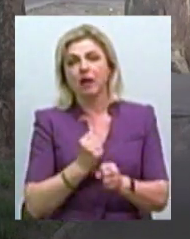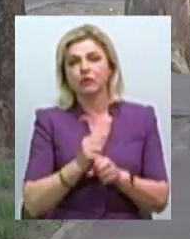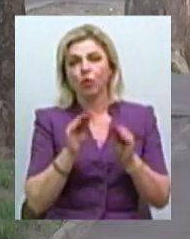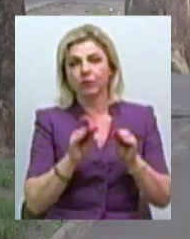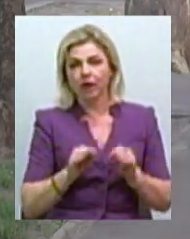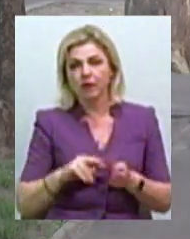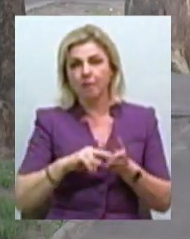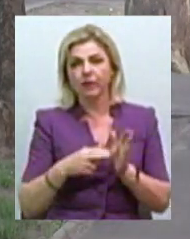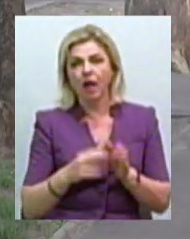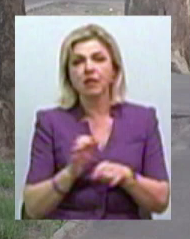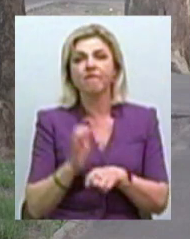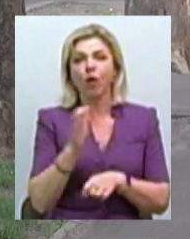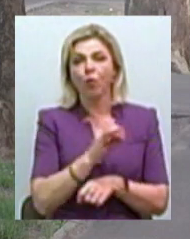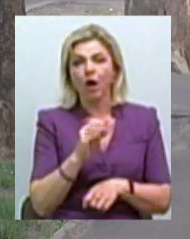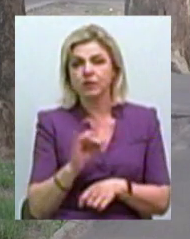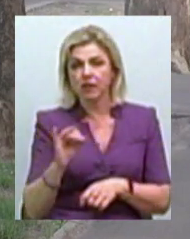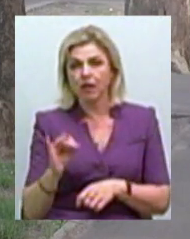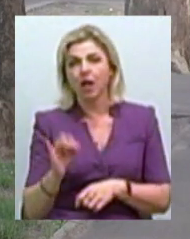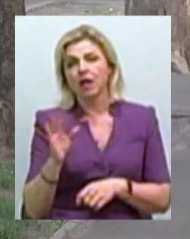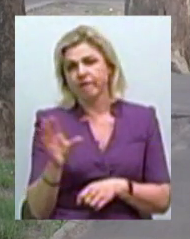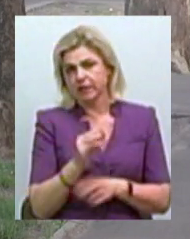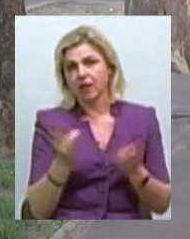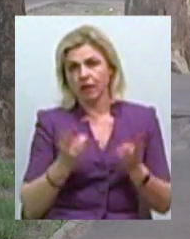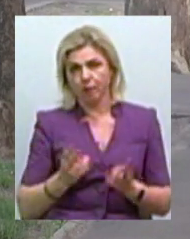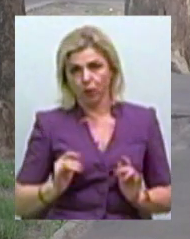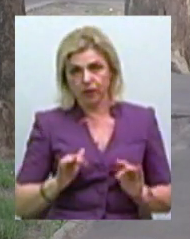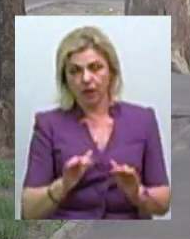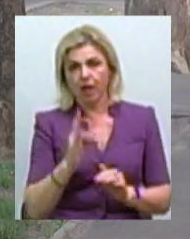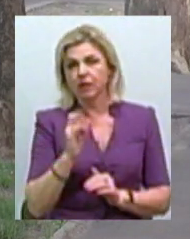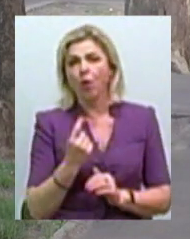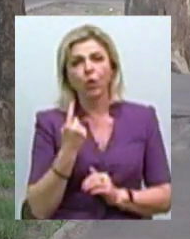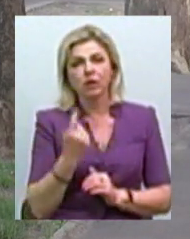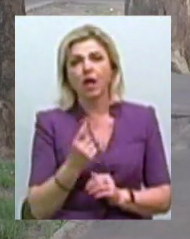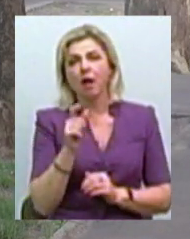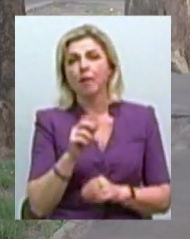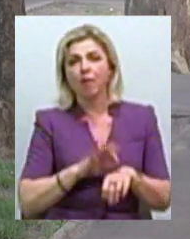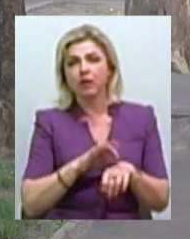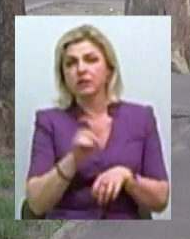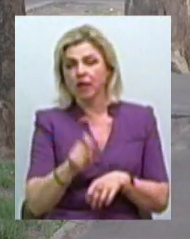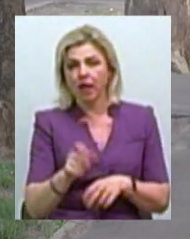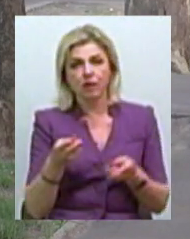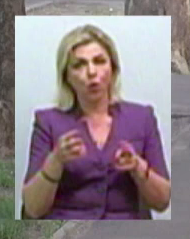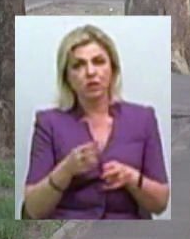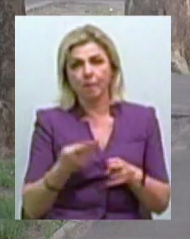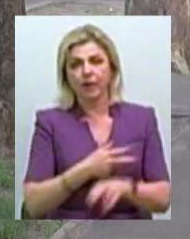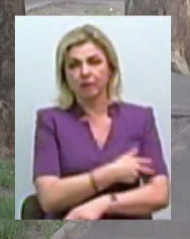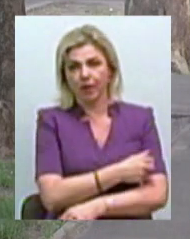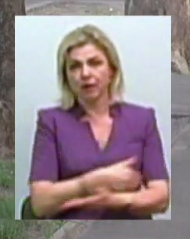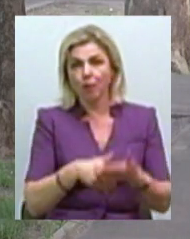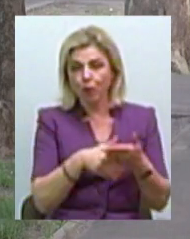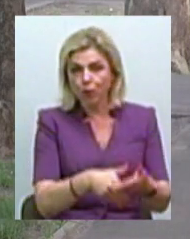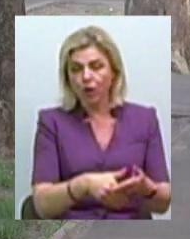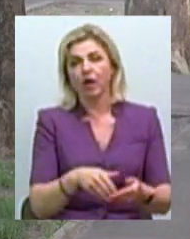евакуації і всі необхідні дії. У жодному разі жоден пацієнт не залишився без медичної допомоги.